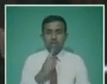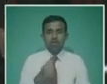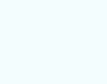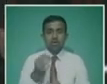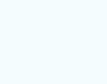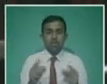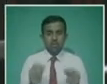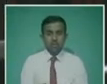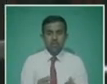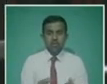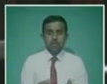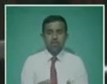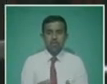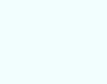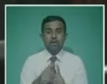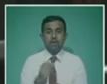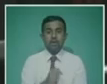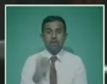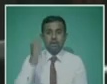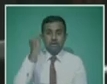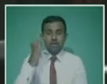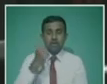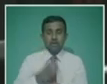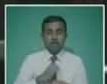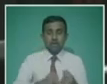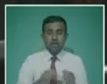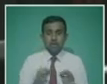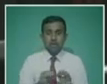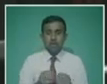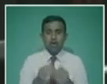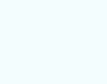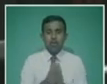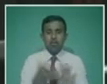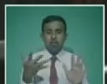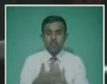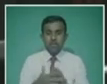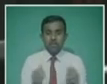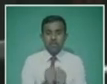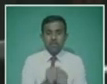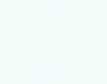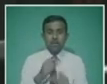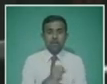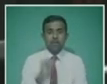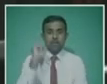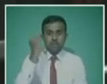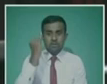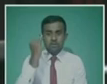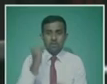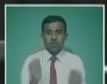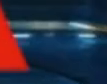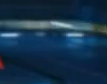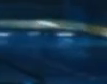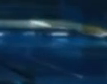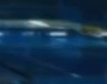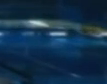ජනාධිපතිතුමා පොර ටෝක් දෙනවා. වහාම මේ අධ්‍යක්ෂක ජෙනරාල් මේ GSMB ආයතනයේ සියලු දූෂිත කටයුතු වලට වක් කියනවා මේ අධ්‍යක්ෂක ජෙනරාල්ව. වහාම වැඩ තහනමක් කරන්න